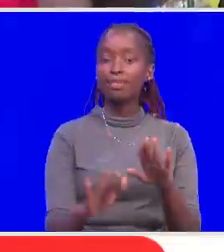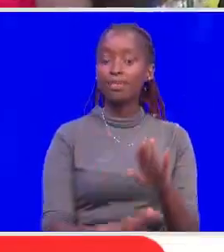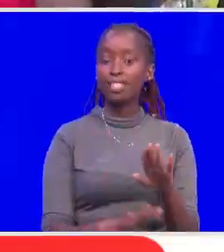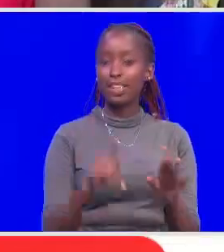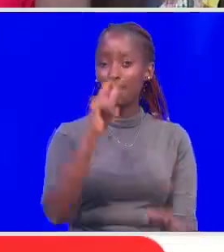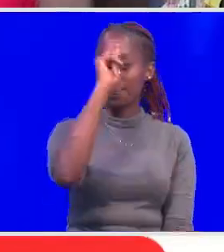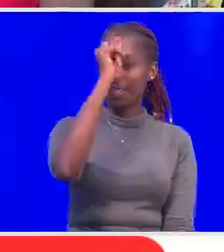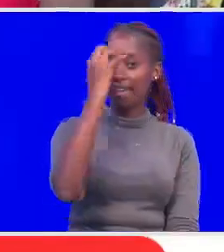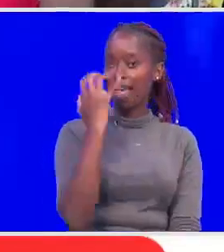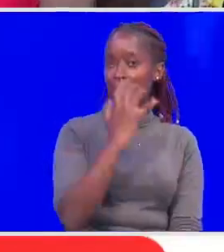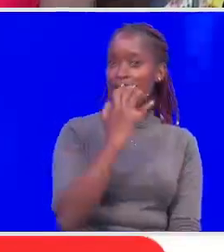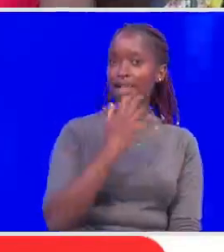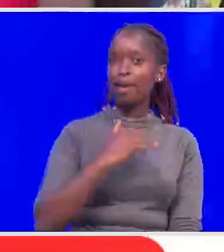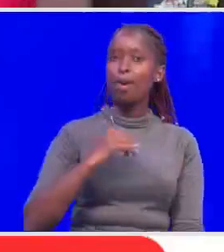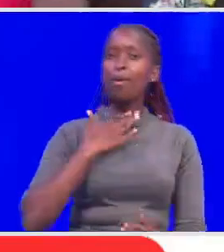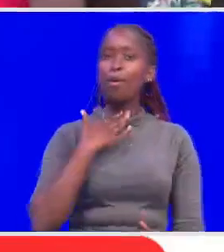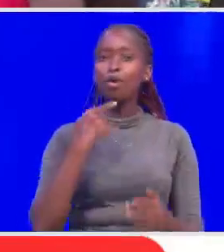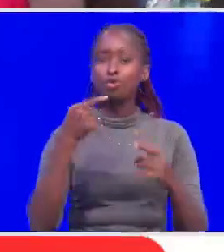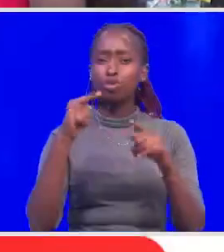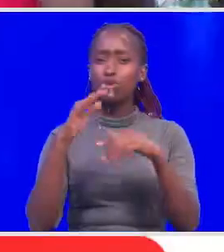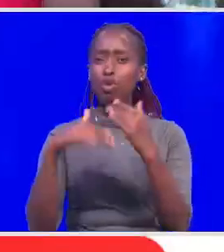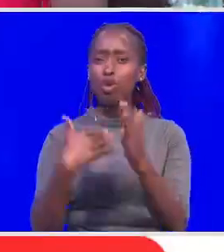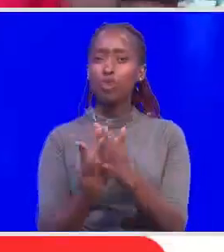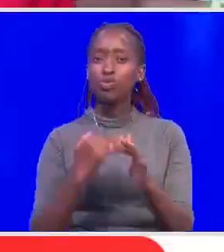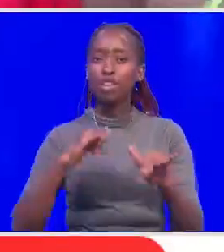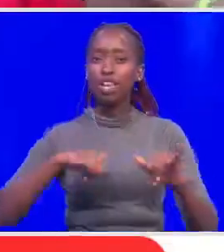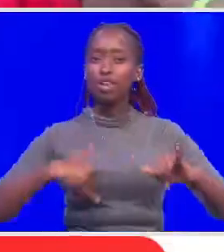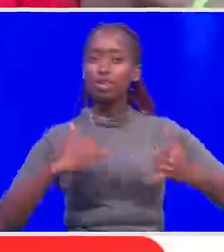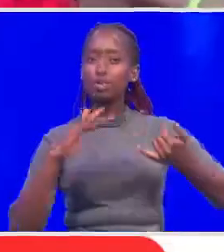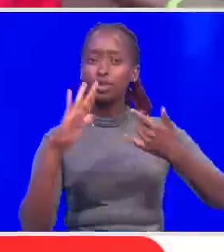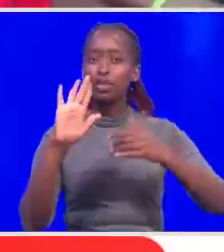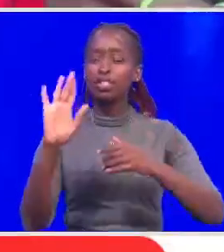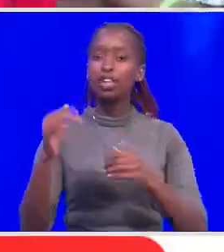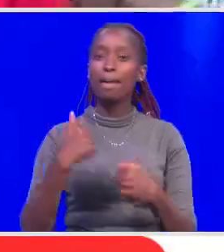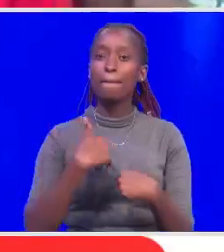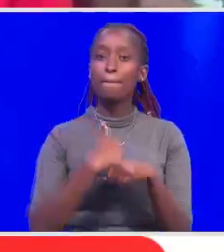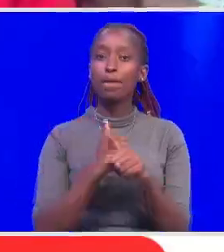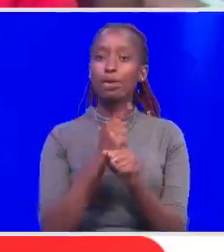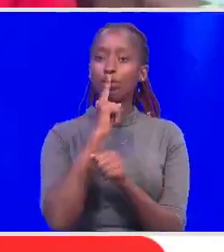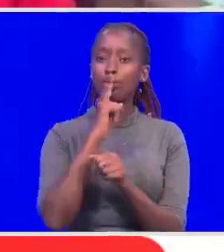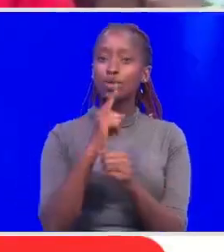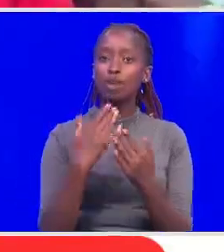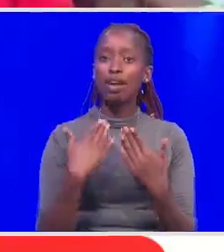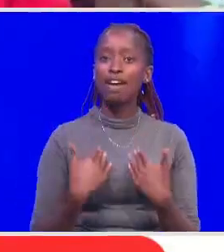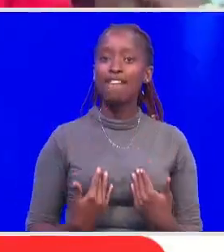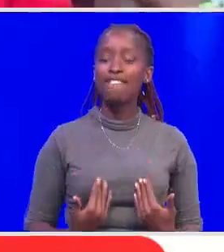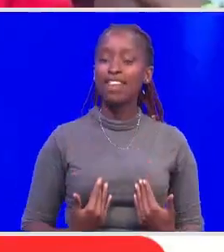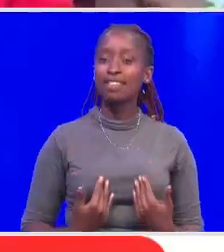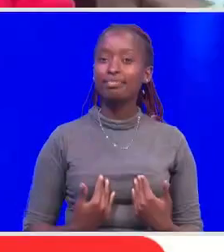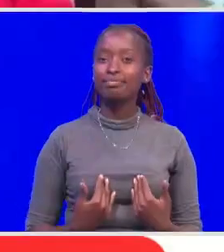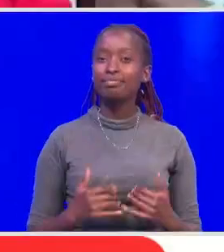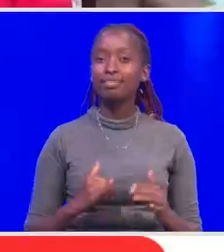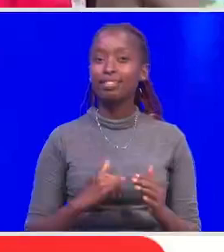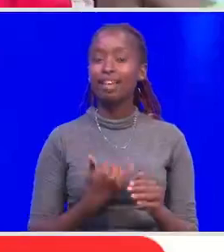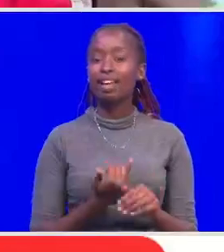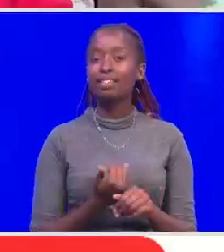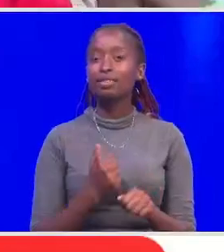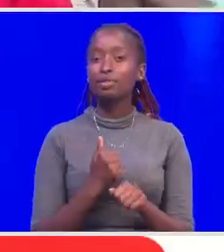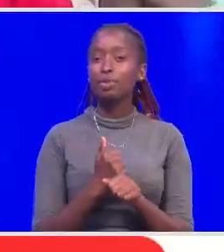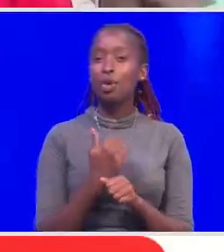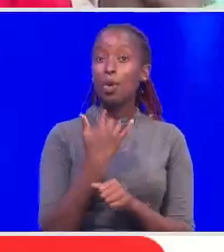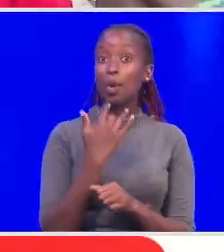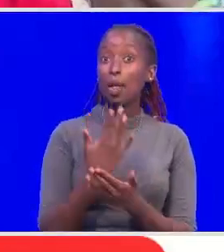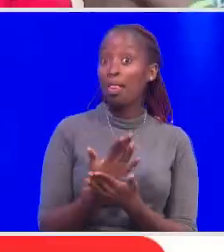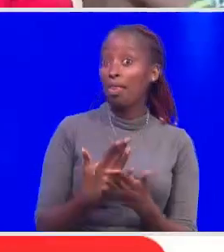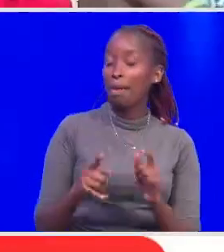you to enjoy yourselves and make sure you are not messing around, but the message